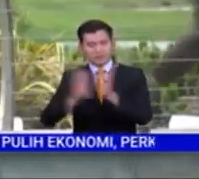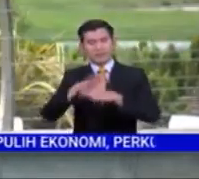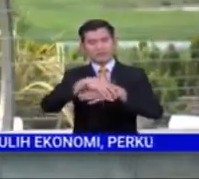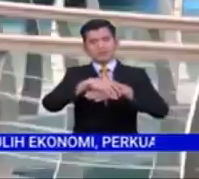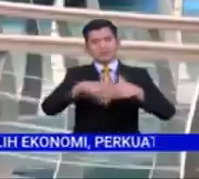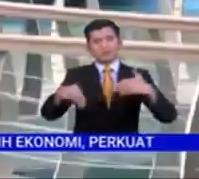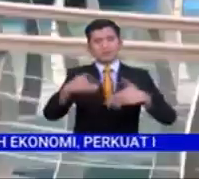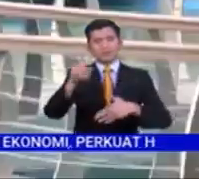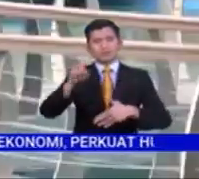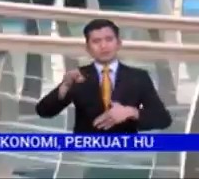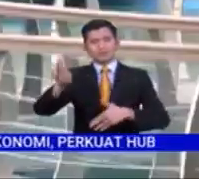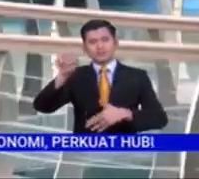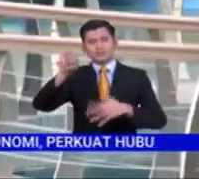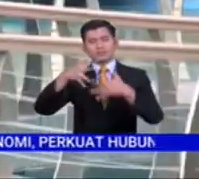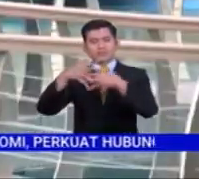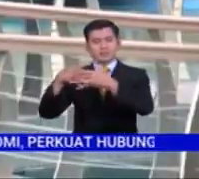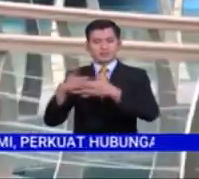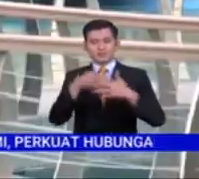$53.7 bilion tahun lalu.